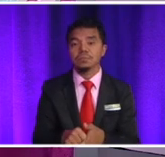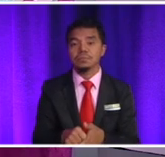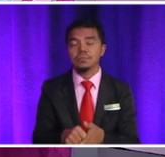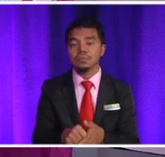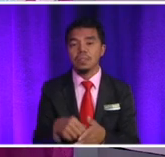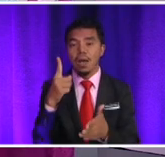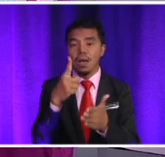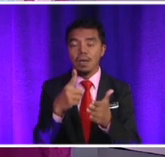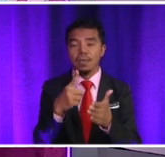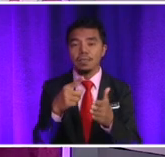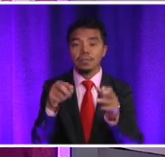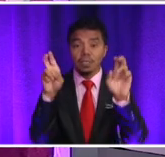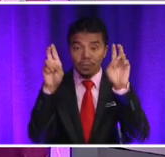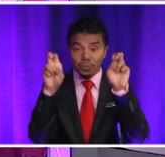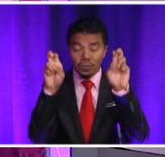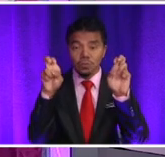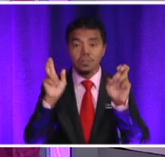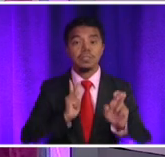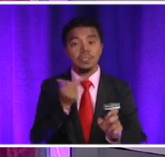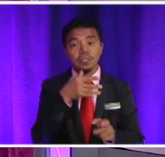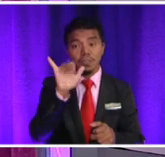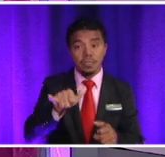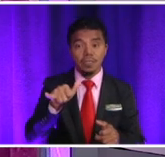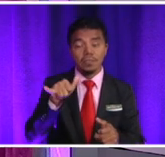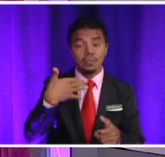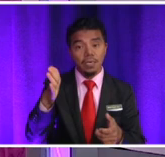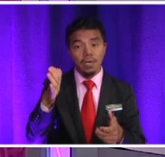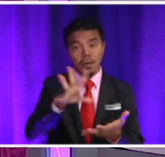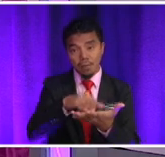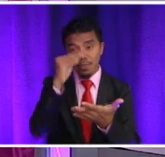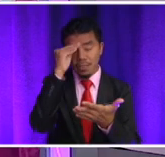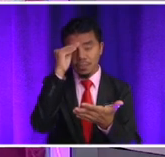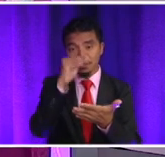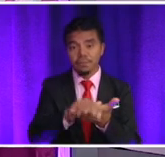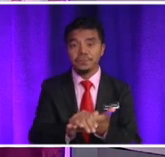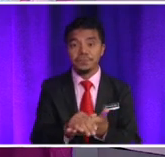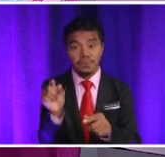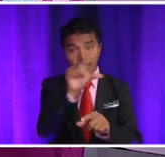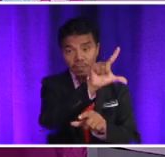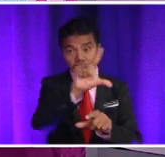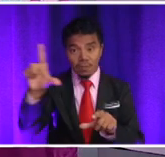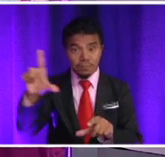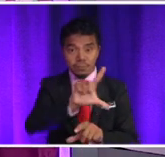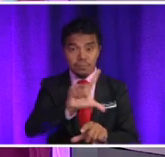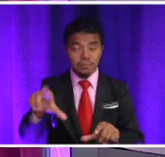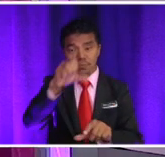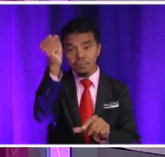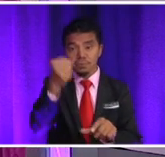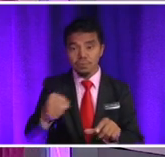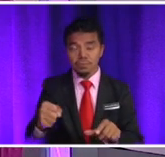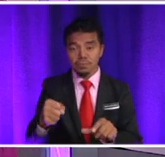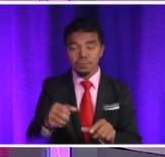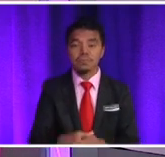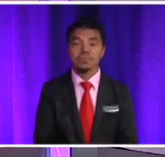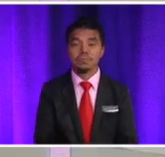dan keusahawanan So ini adalah antara tajuknya soalnya Oke saya tak baca